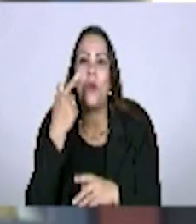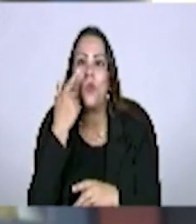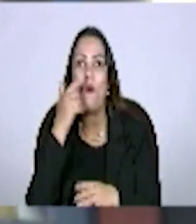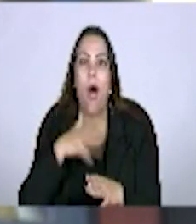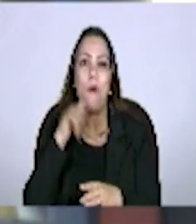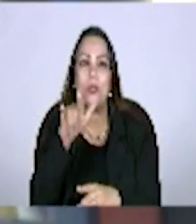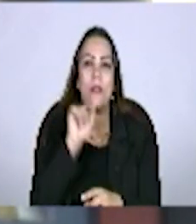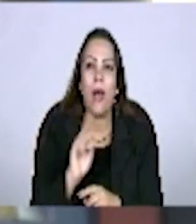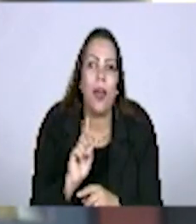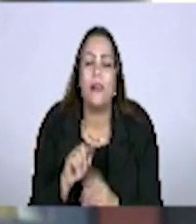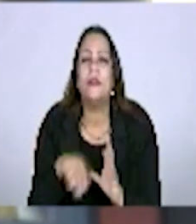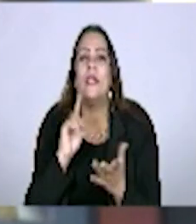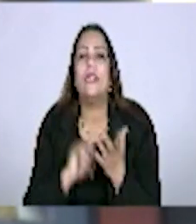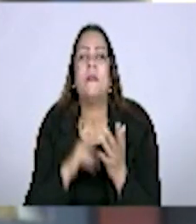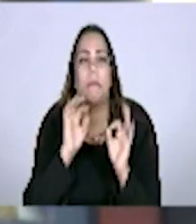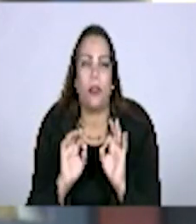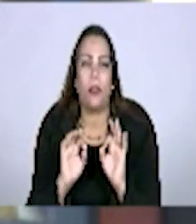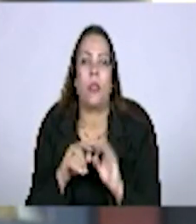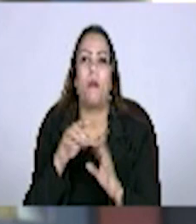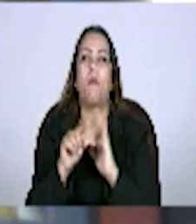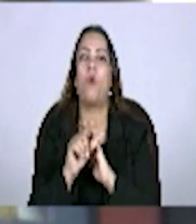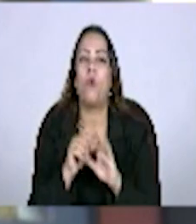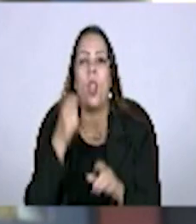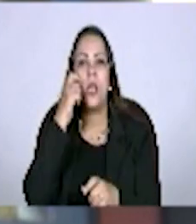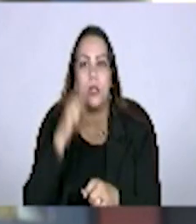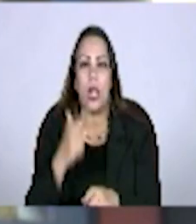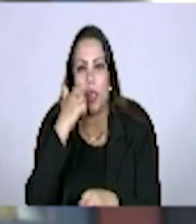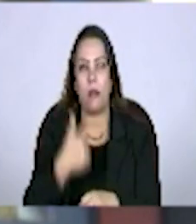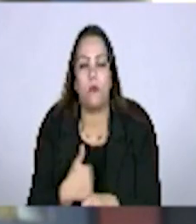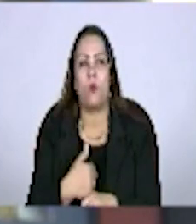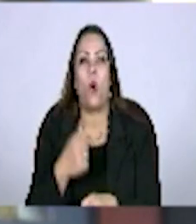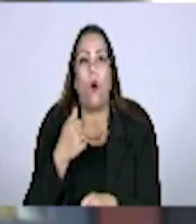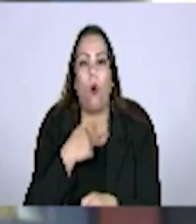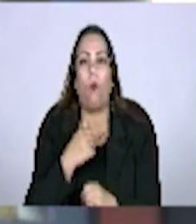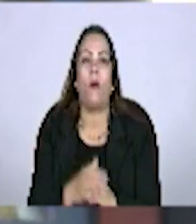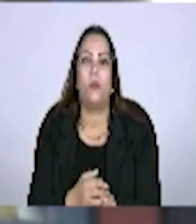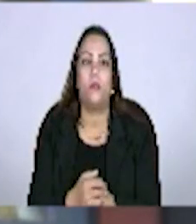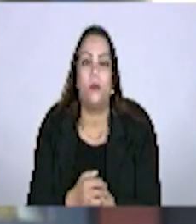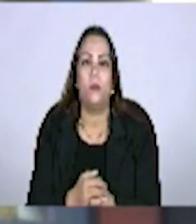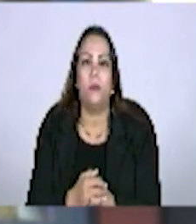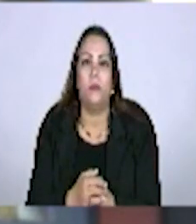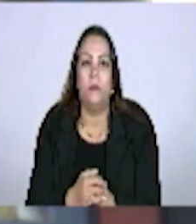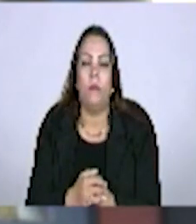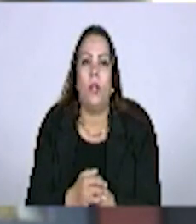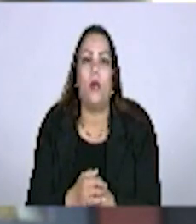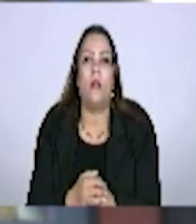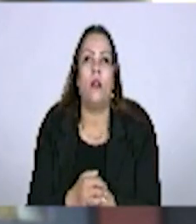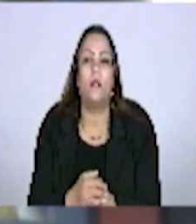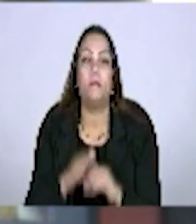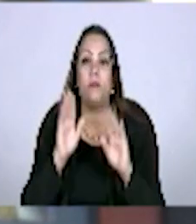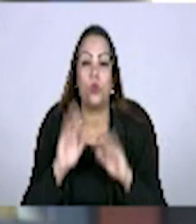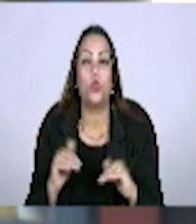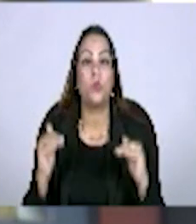بيه ولكن بالفعل المساله عند الانسان ذاته ان هو بيكون